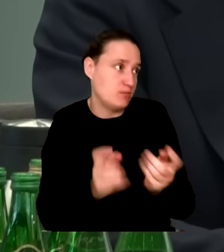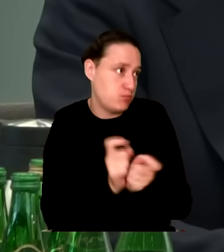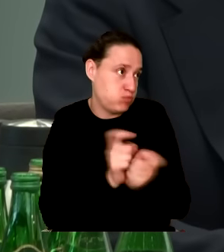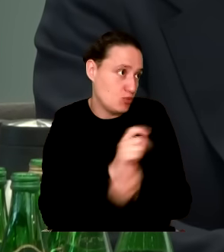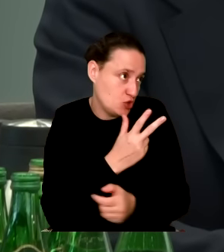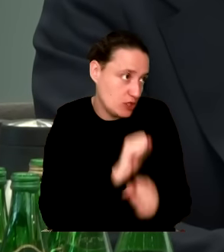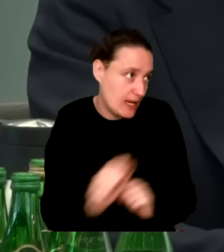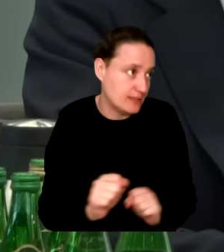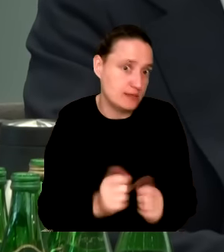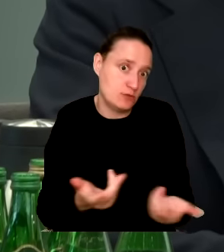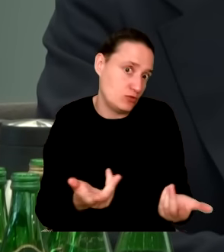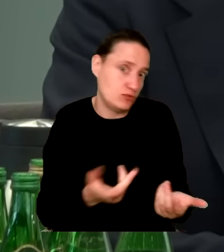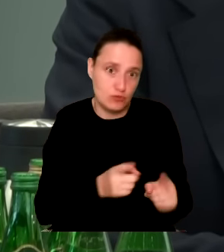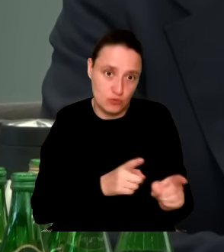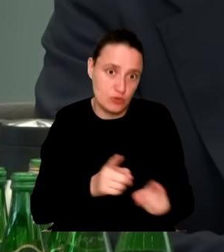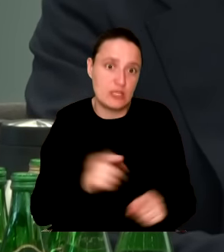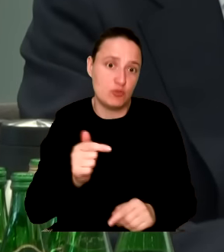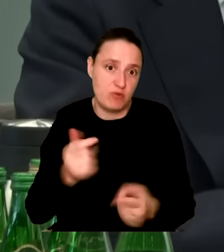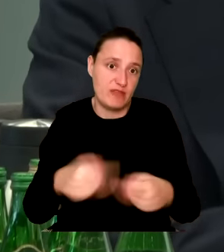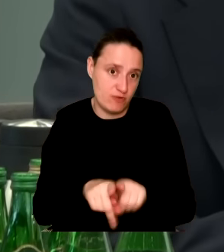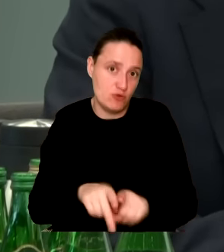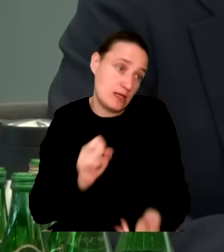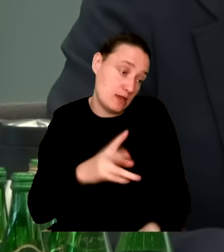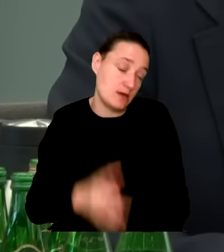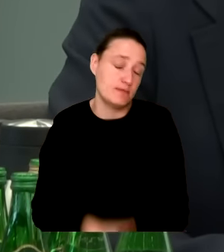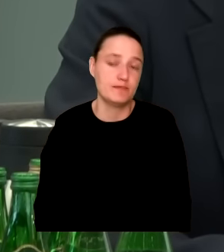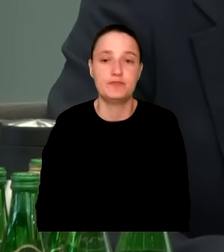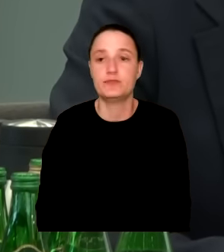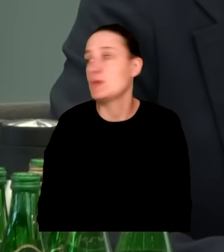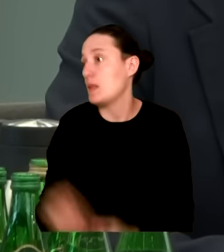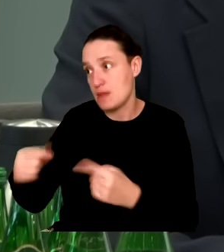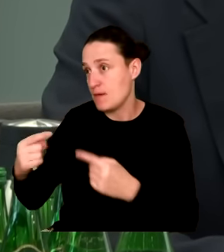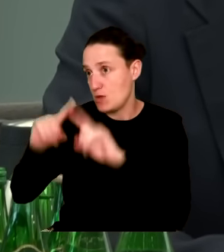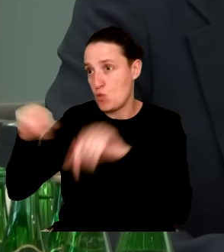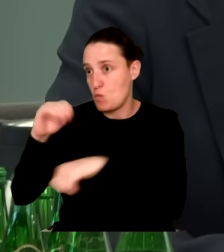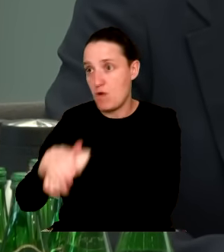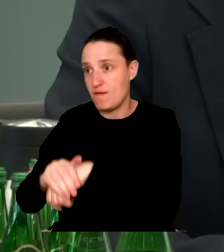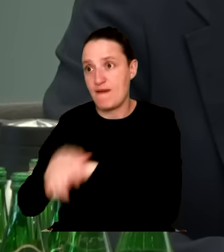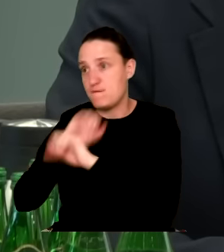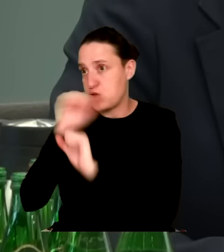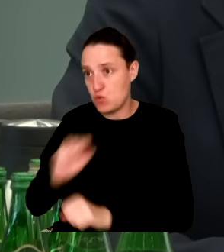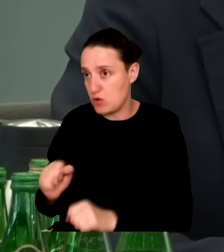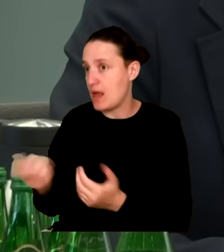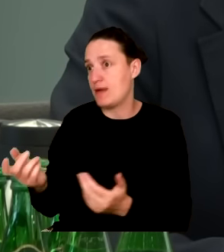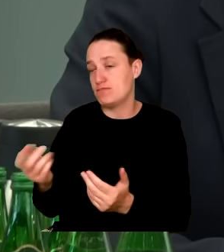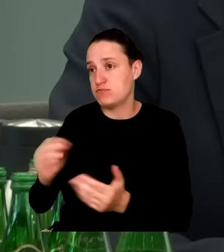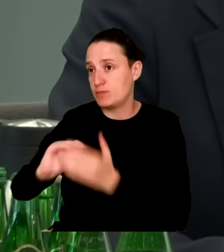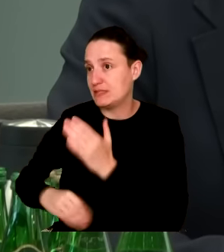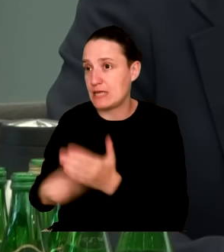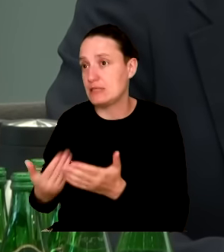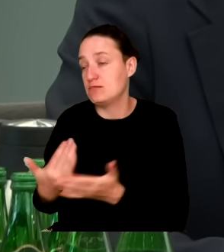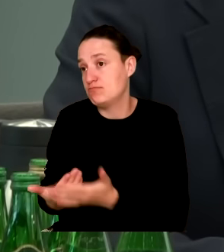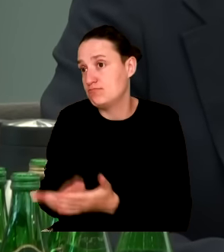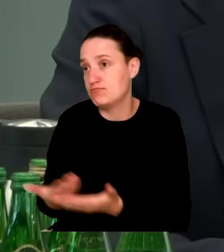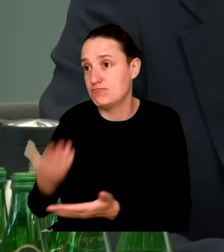to musi powinna ona zostać wykonana tak No ale nie było nigdy podpisanej tej umowy i właśnie dlaczego Poczta